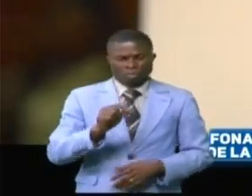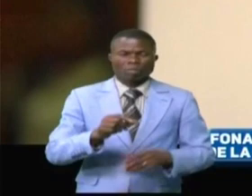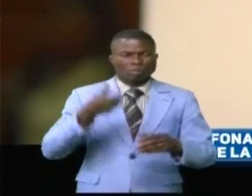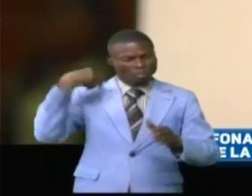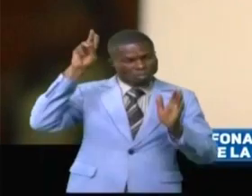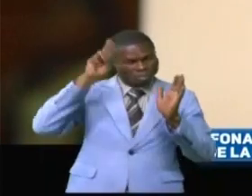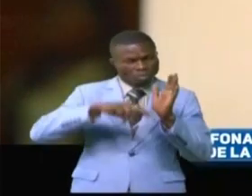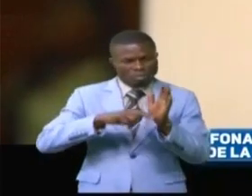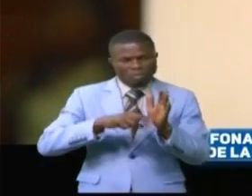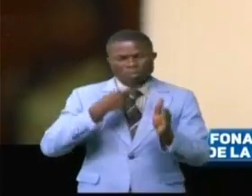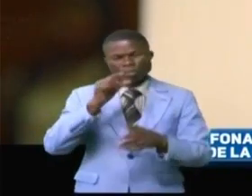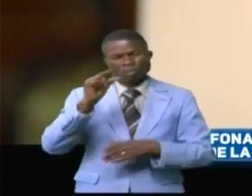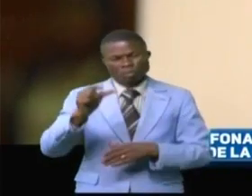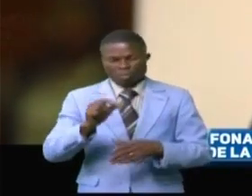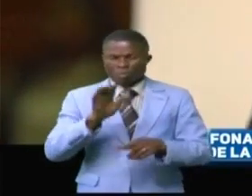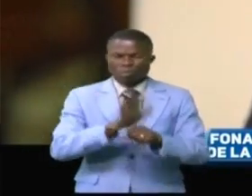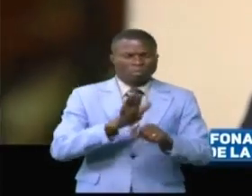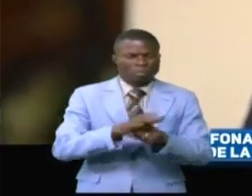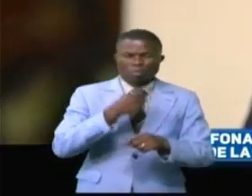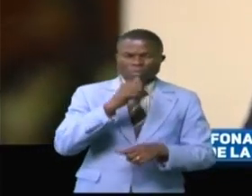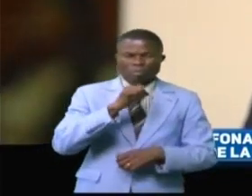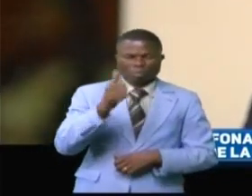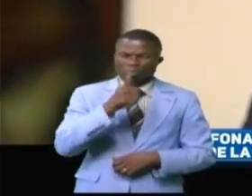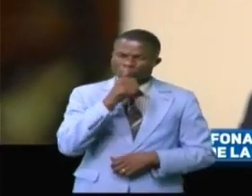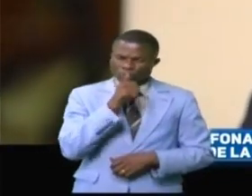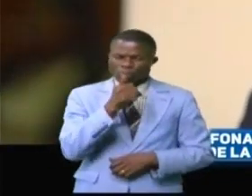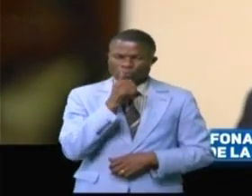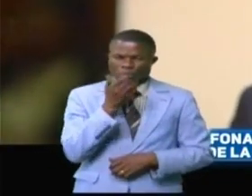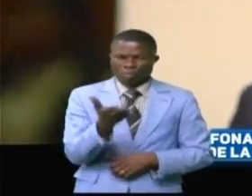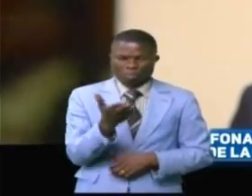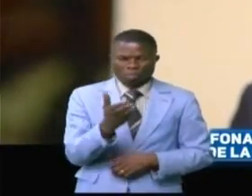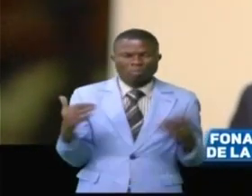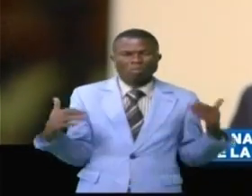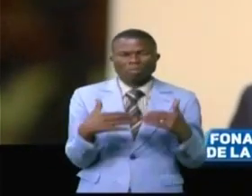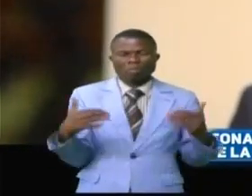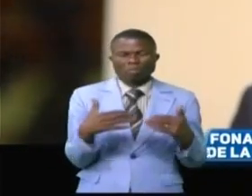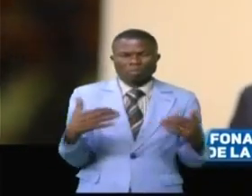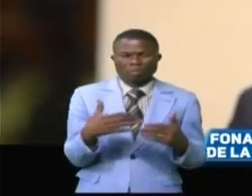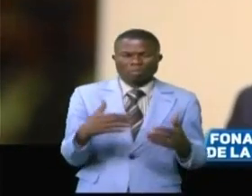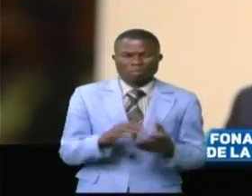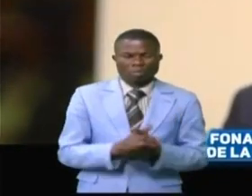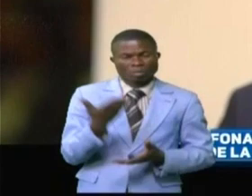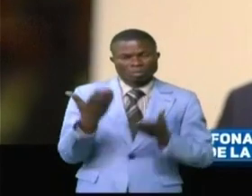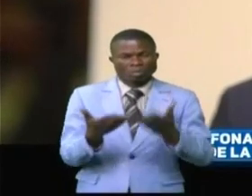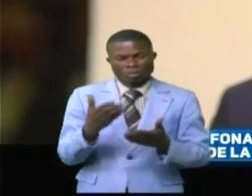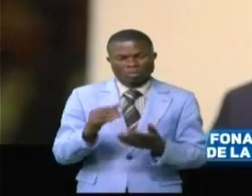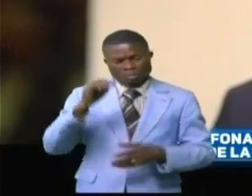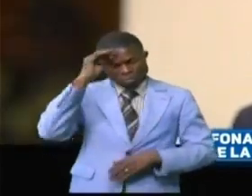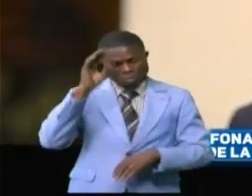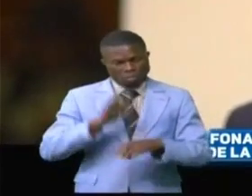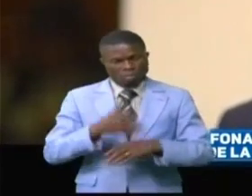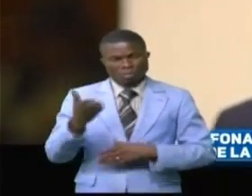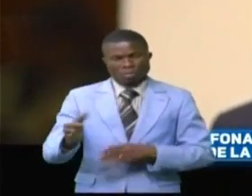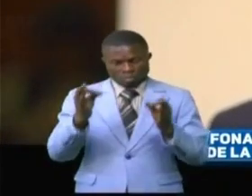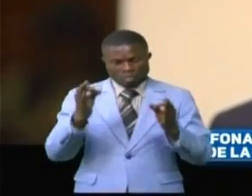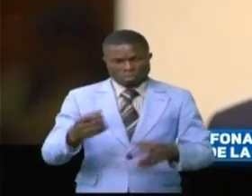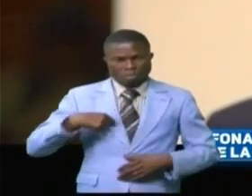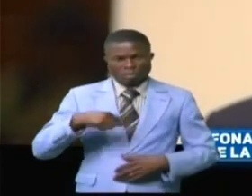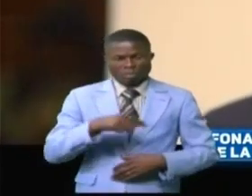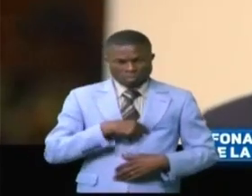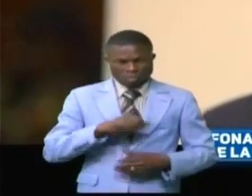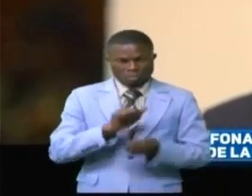gouvernement ou au côté même des victimes, parce que certains avaient peur des représailles que cela pouvait provoquer. Nous sommes dans le